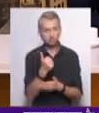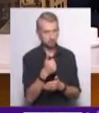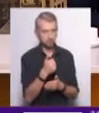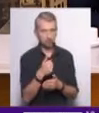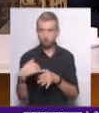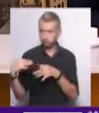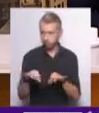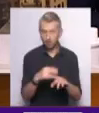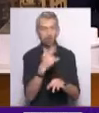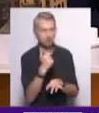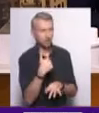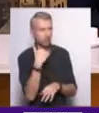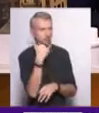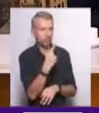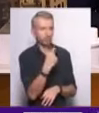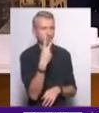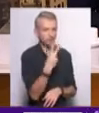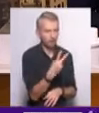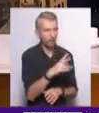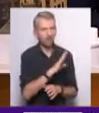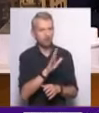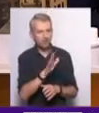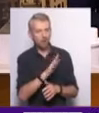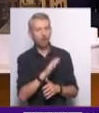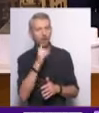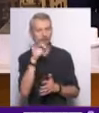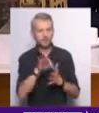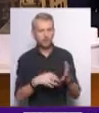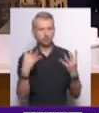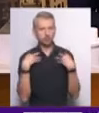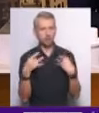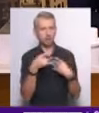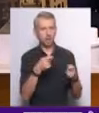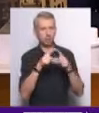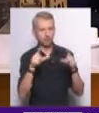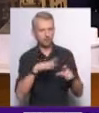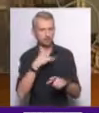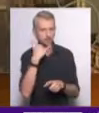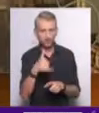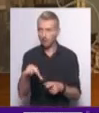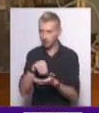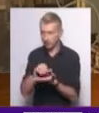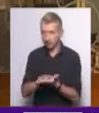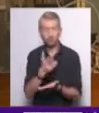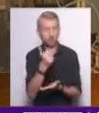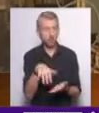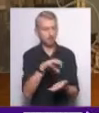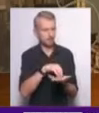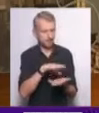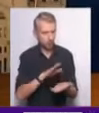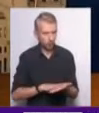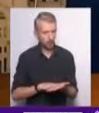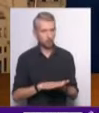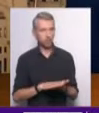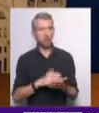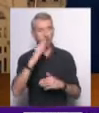я навіть не на 102 телефонував, а відразу начальнику райуправління зателефонував. І це все було зафіксовано? Це все зафіксовано було. Більше того,